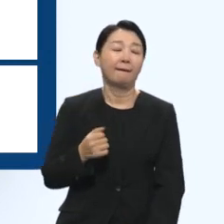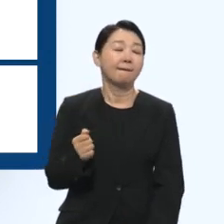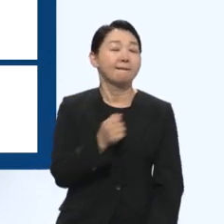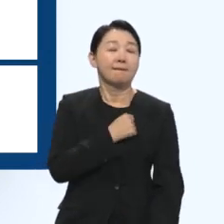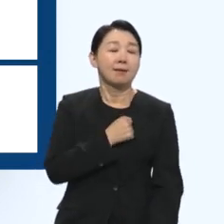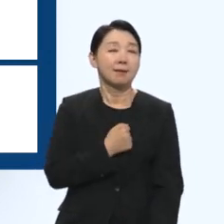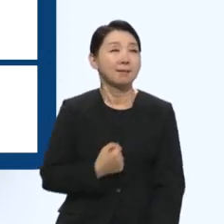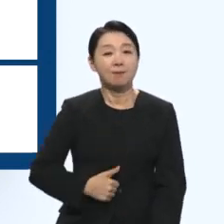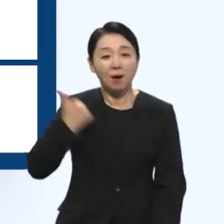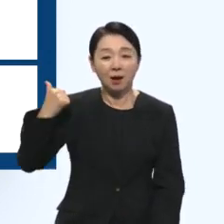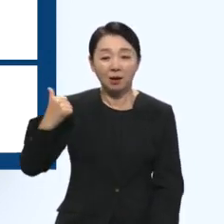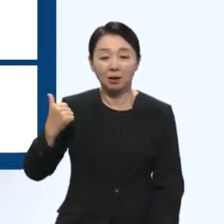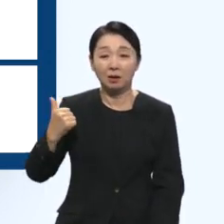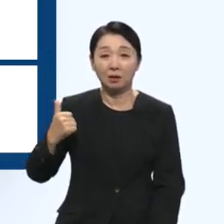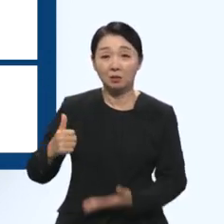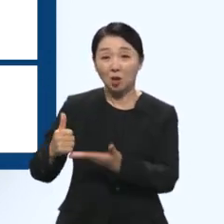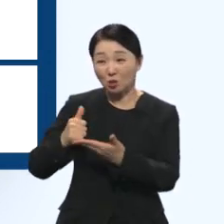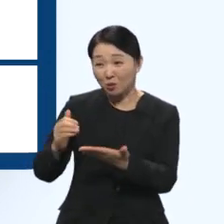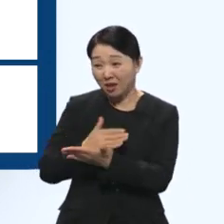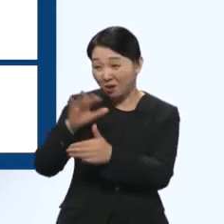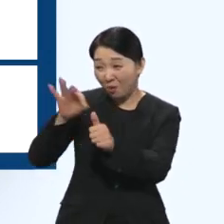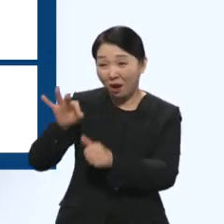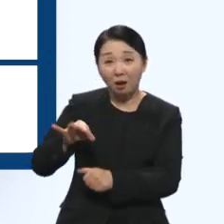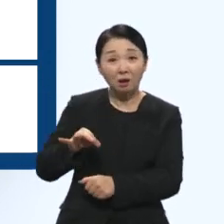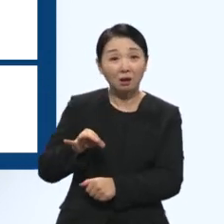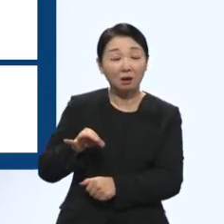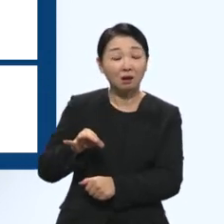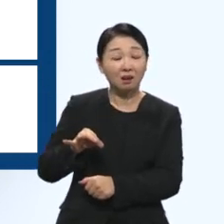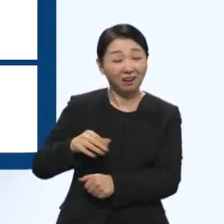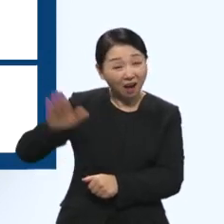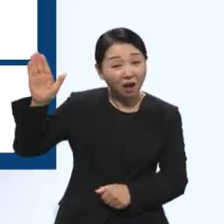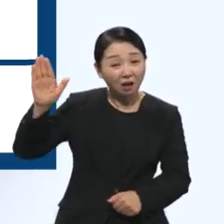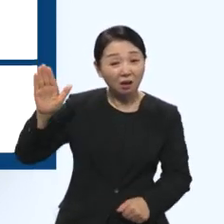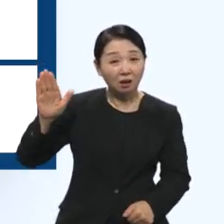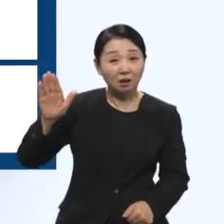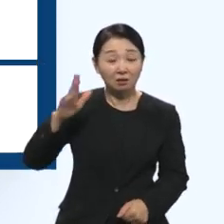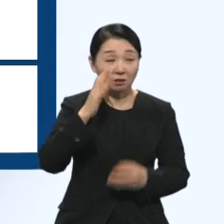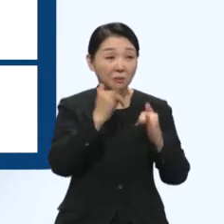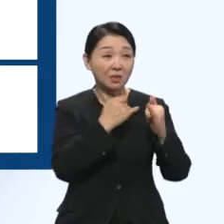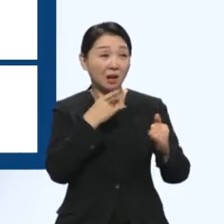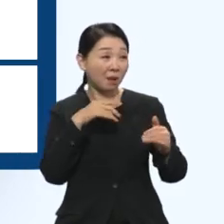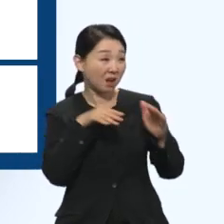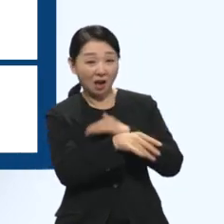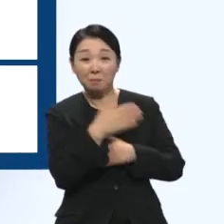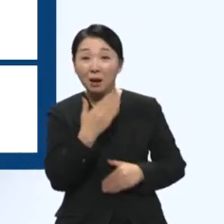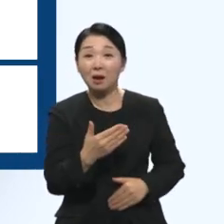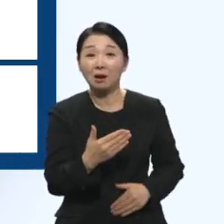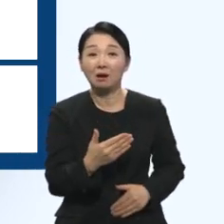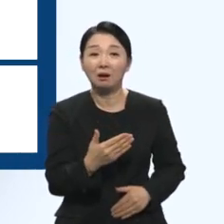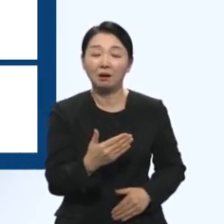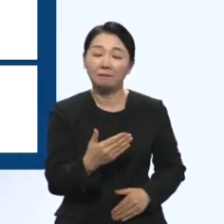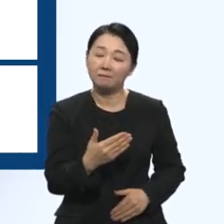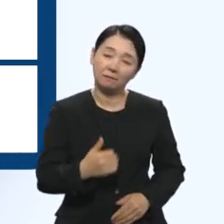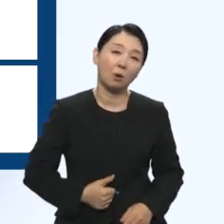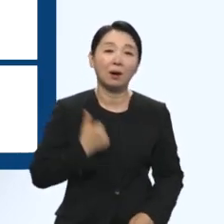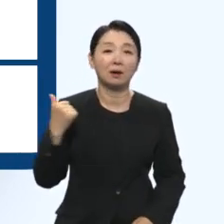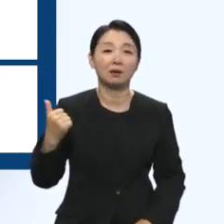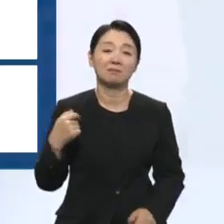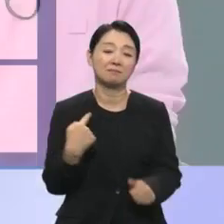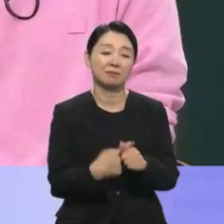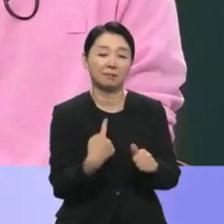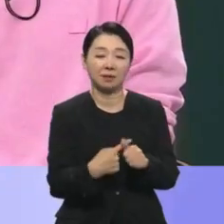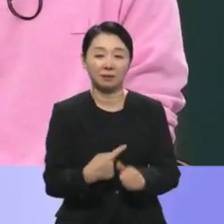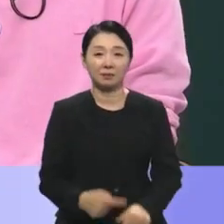아니 손님 가려받겠다는 말이야 다름없다 그러면 이거 젊은 사람만 갈 수 있는 카페냐 요런 좀 대부분이